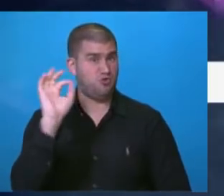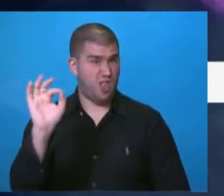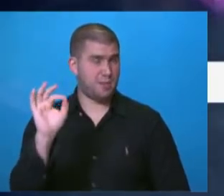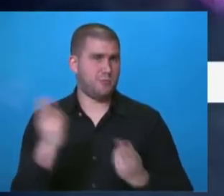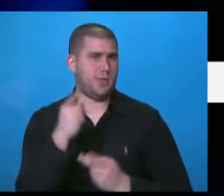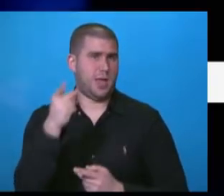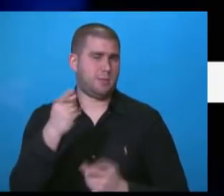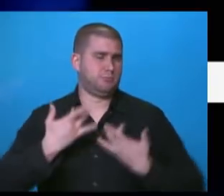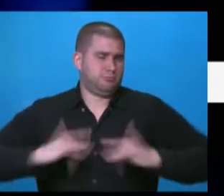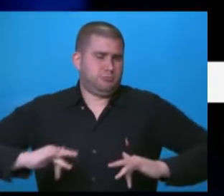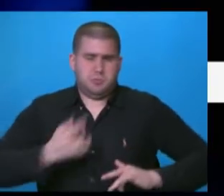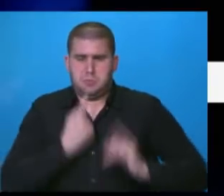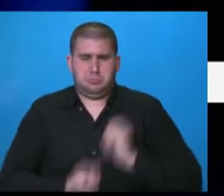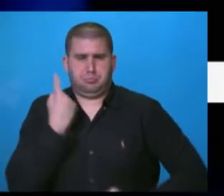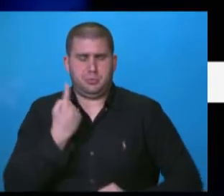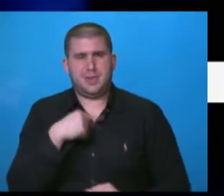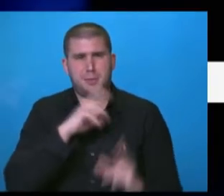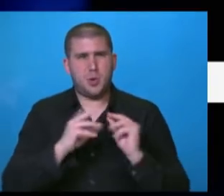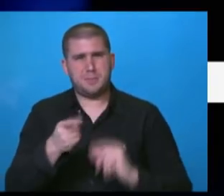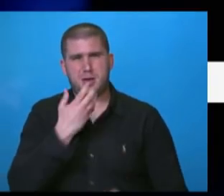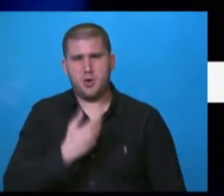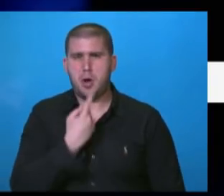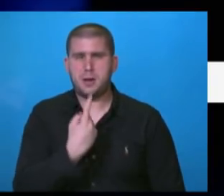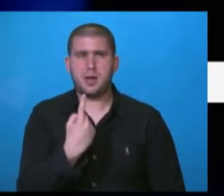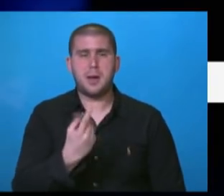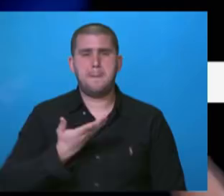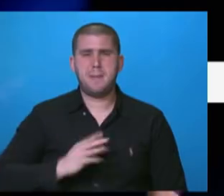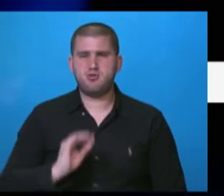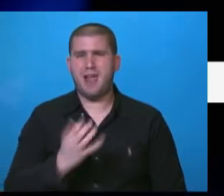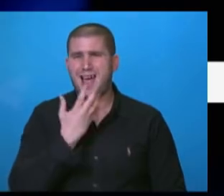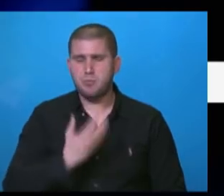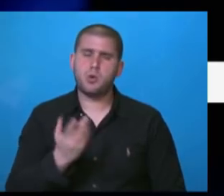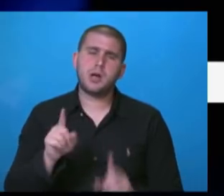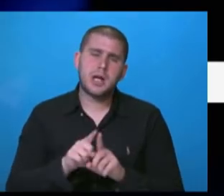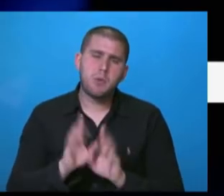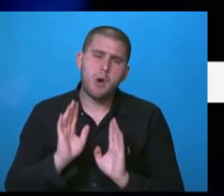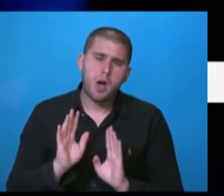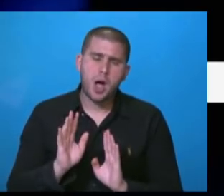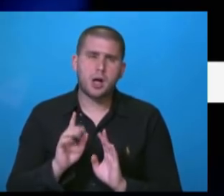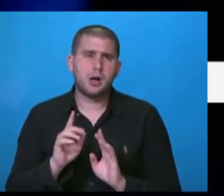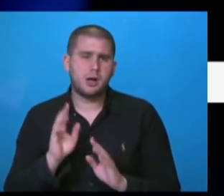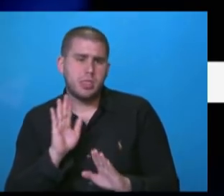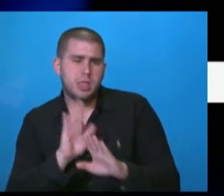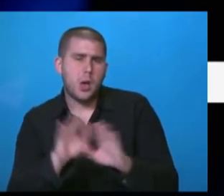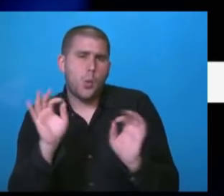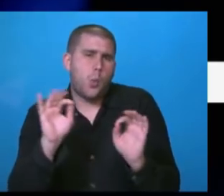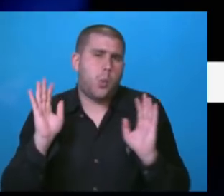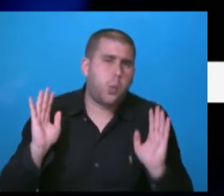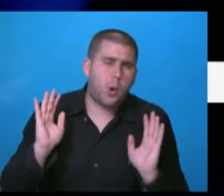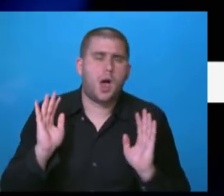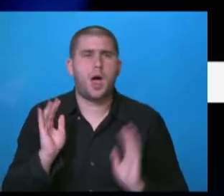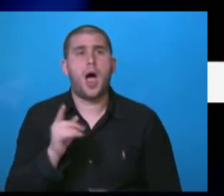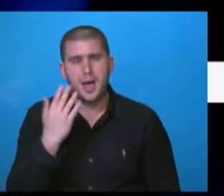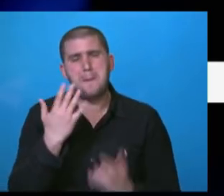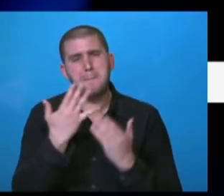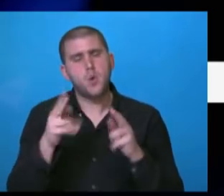כמובן מכחישים. כשאני דיברתי למשל עם אירנשטיין, אז הוא אמר שאותו, הבן של האדמור, הוא בסך הכל רק קירב את הבחורים, הוא לא נגע בהם במקומות אסורים. אבל היה ברור